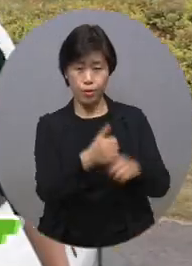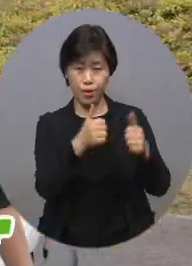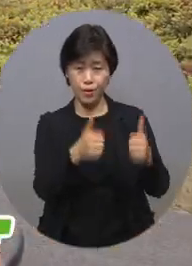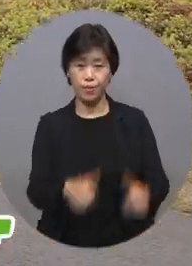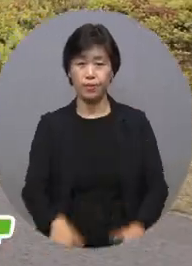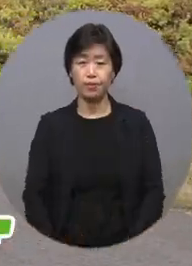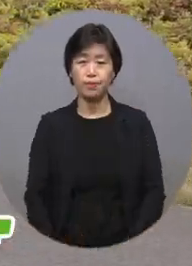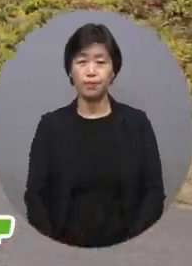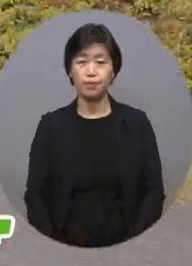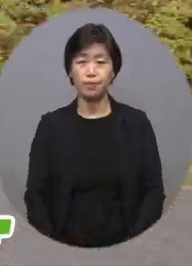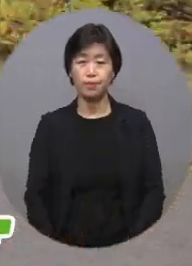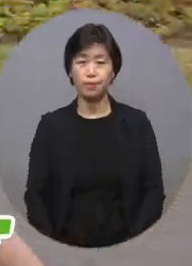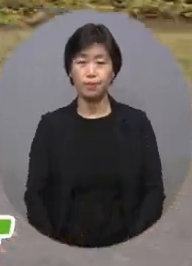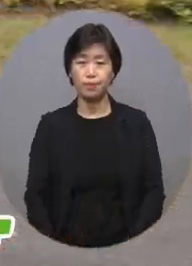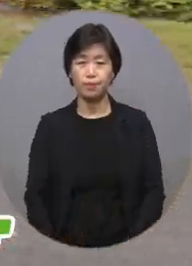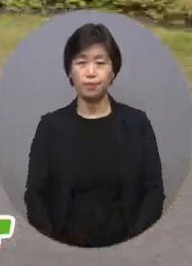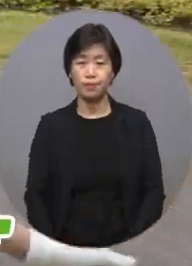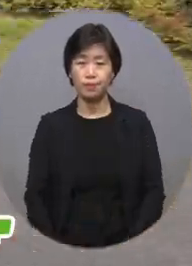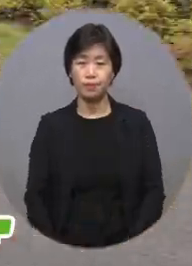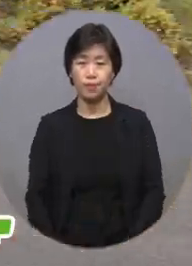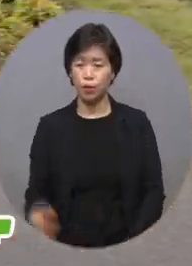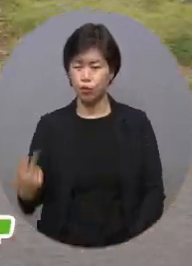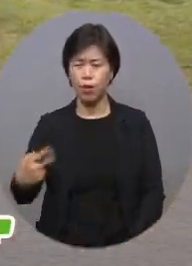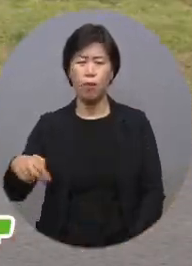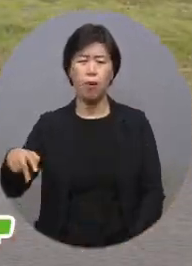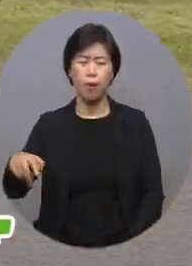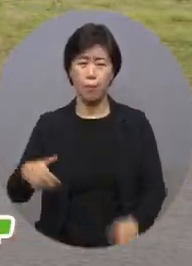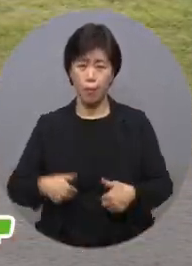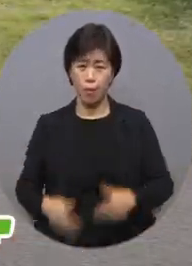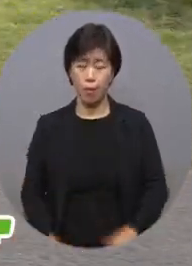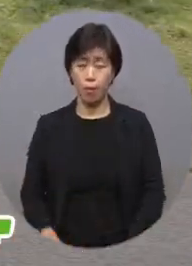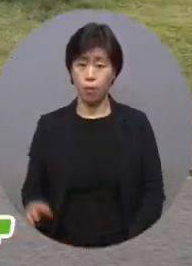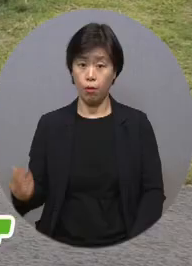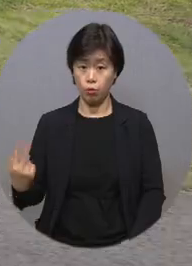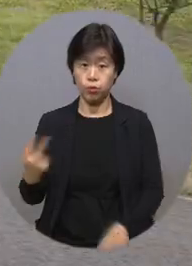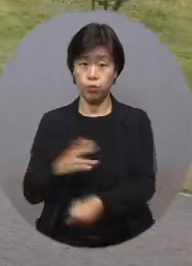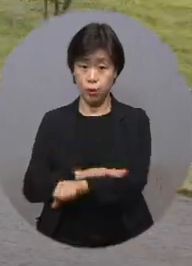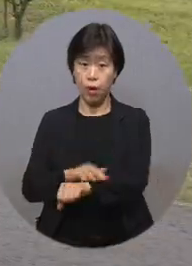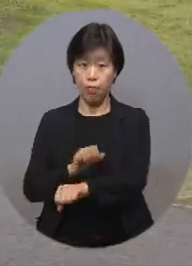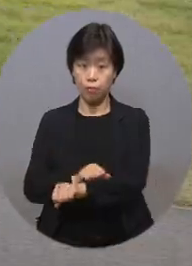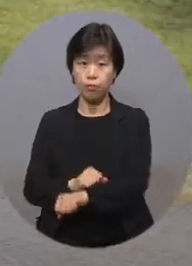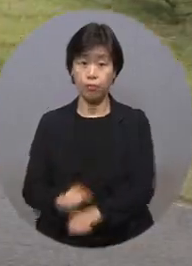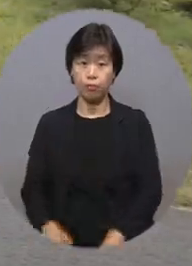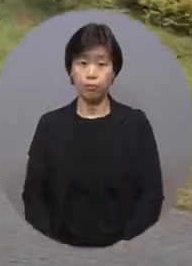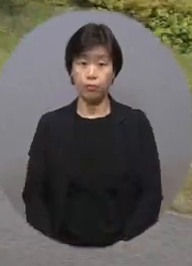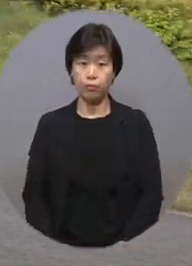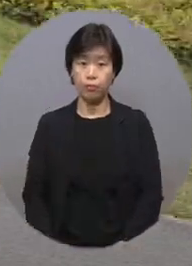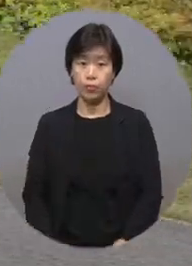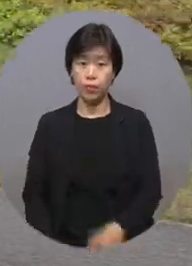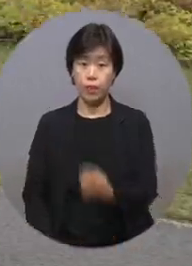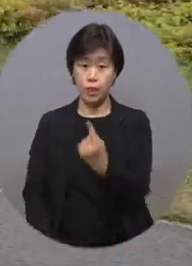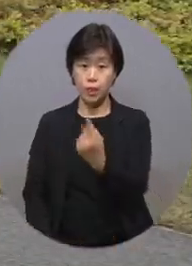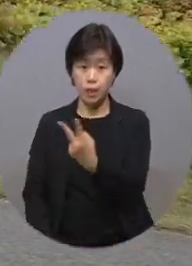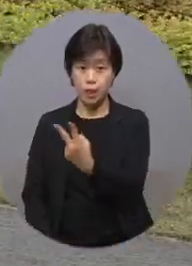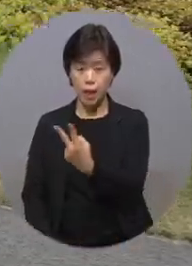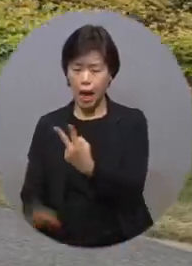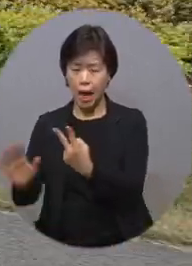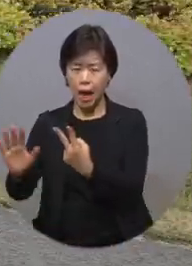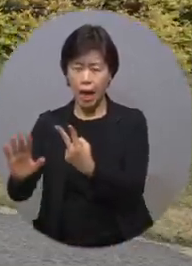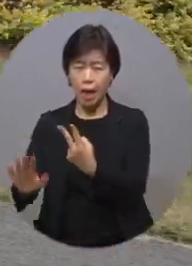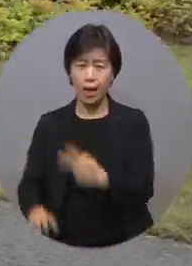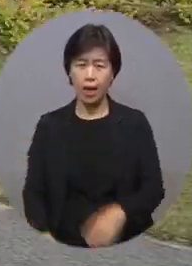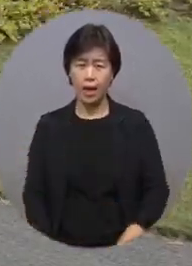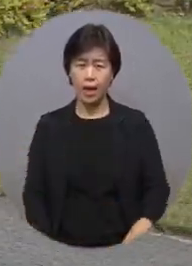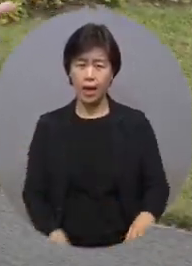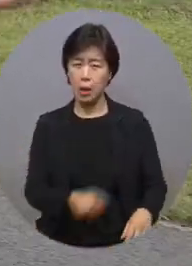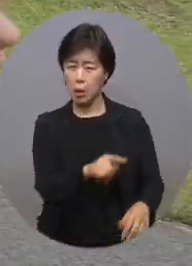언니 아니, 우리가 잘 쳤어. 아, 그래? 저기가 핀이고 저 1, 2번님이 아 아니다